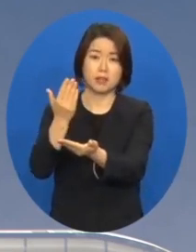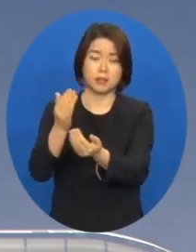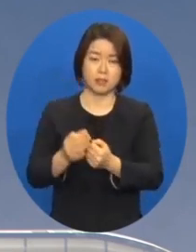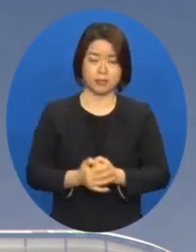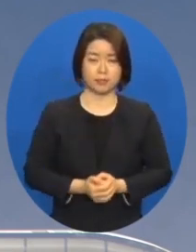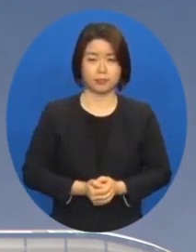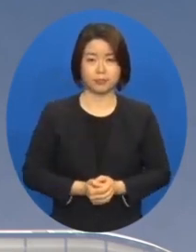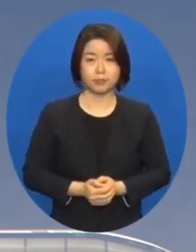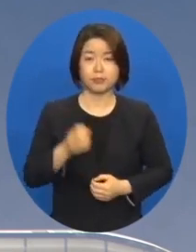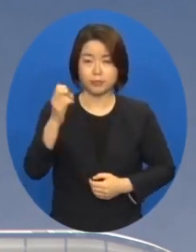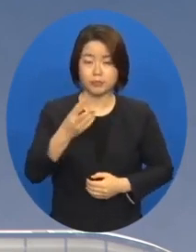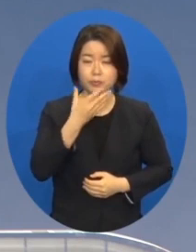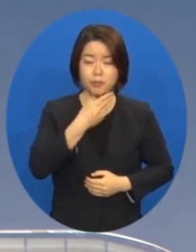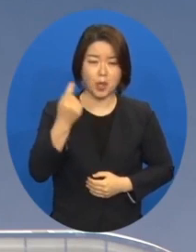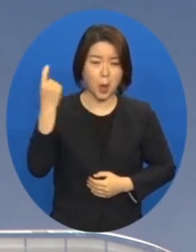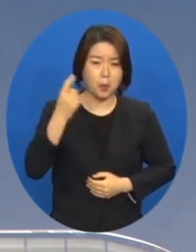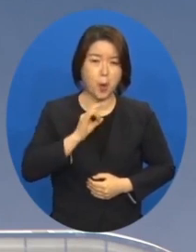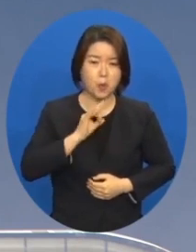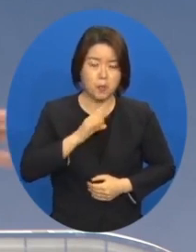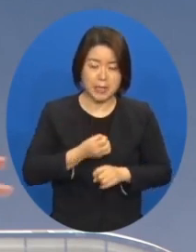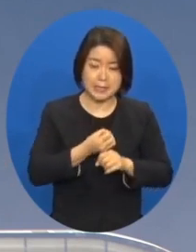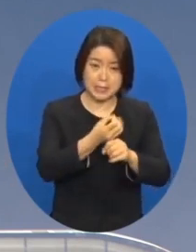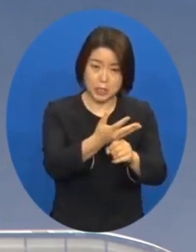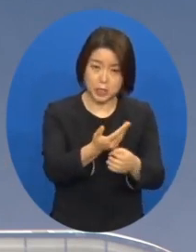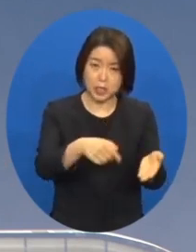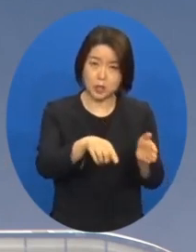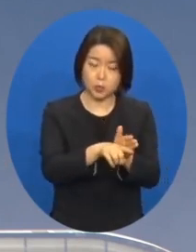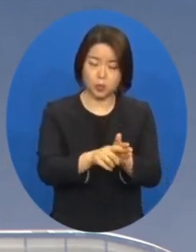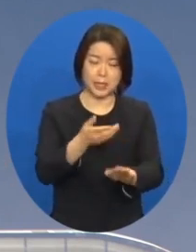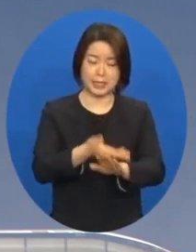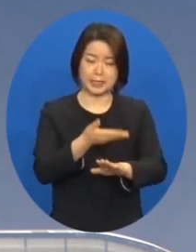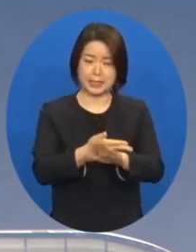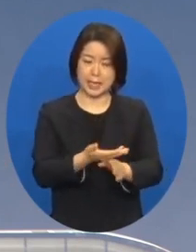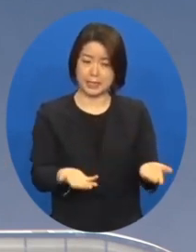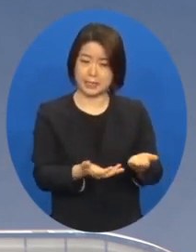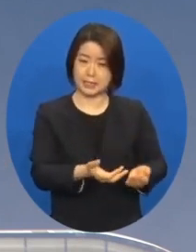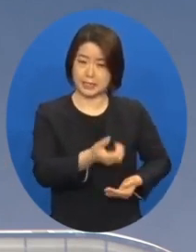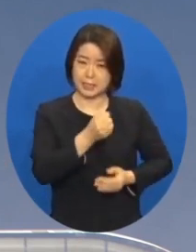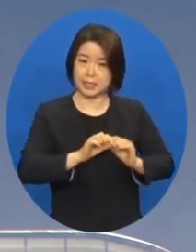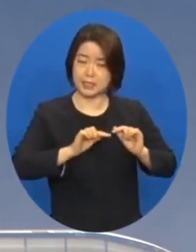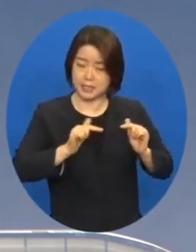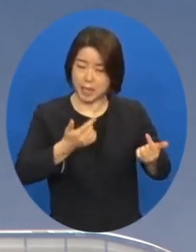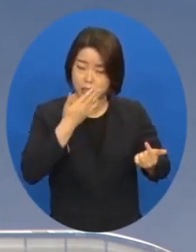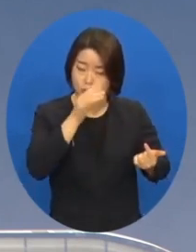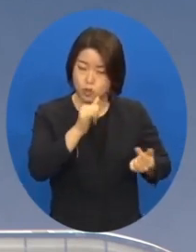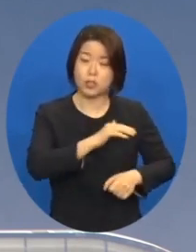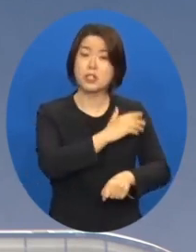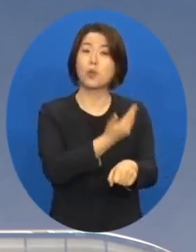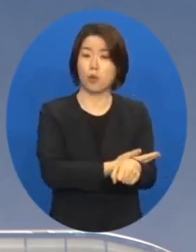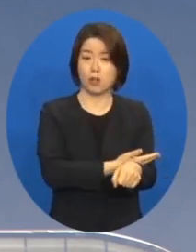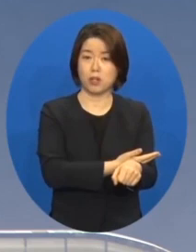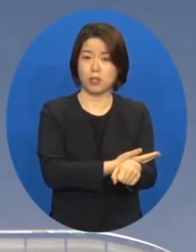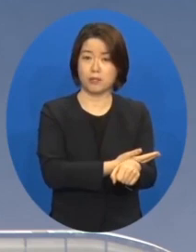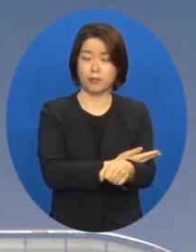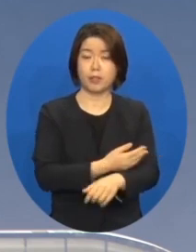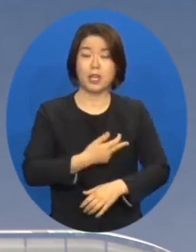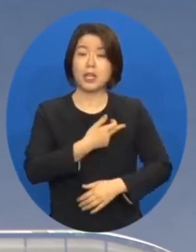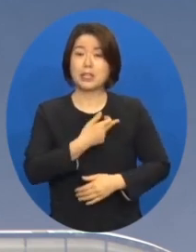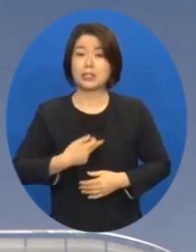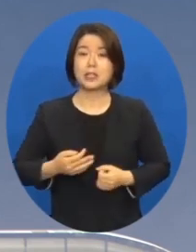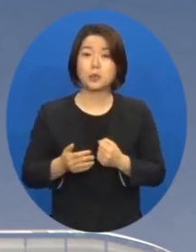그리고 복음만 전하기 위해서 다른 직업을 가지지 않을 수 있는 권리, 사도니까 사도 바울도